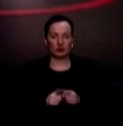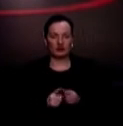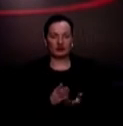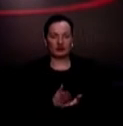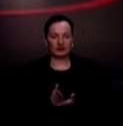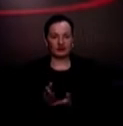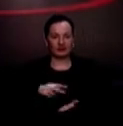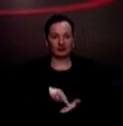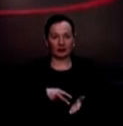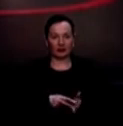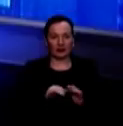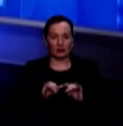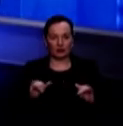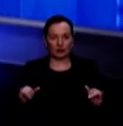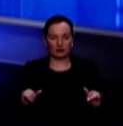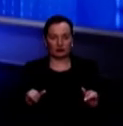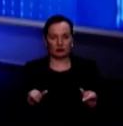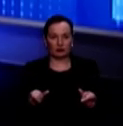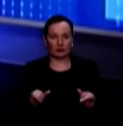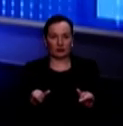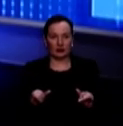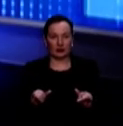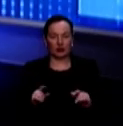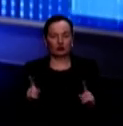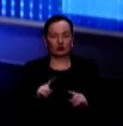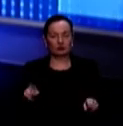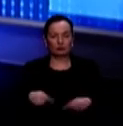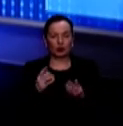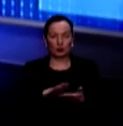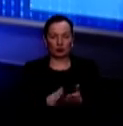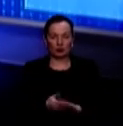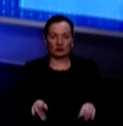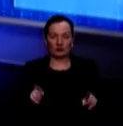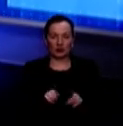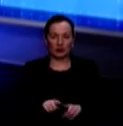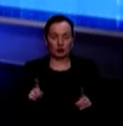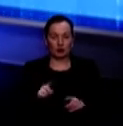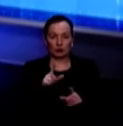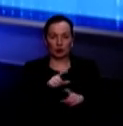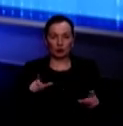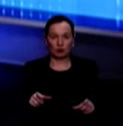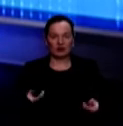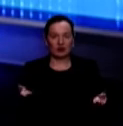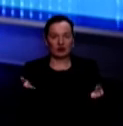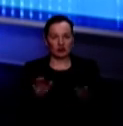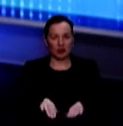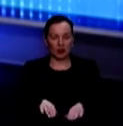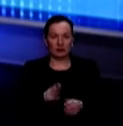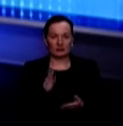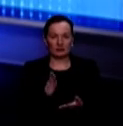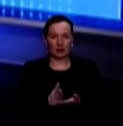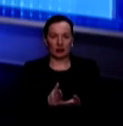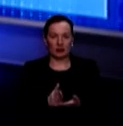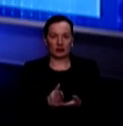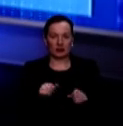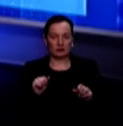вона покликана саме для того, щоб створити умови такі, щоб люди залишались і мали змогу, і впевненість в тому,